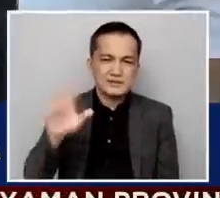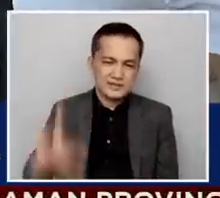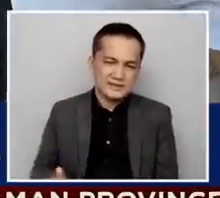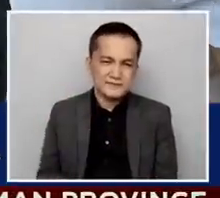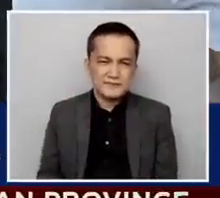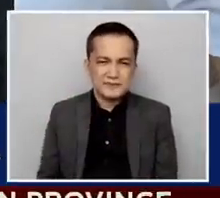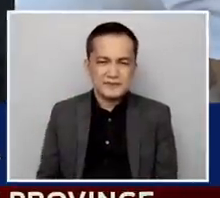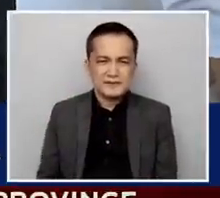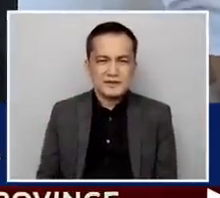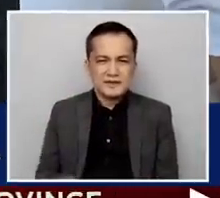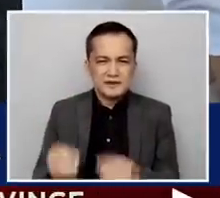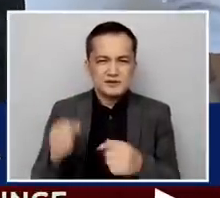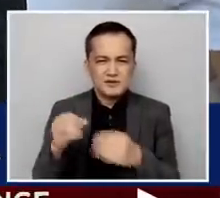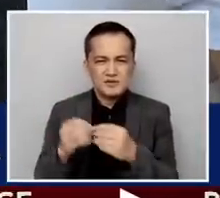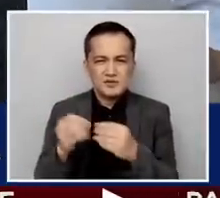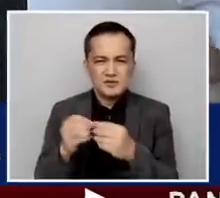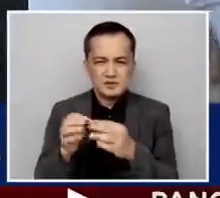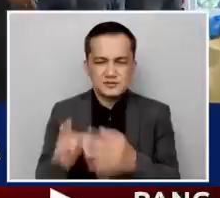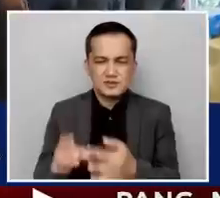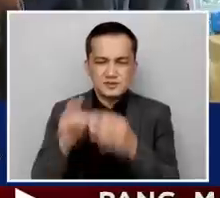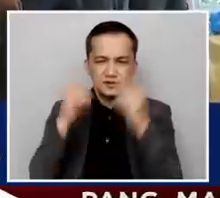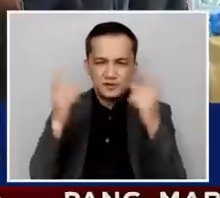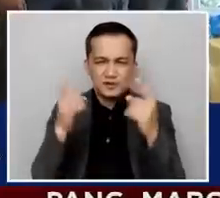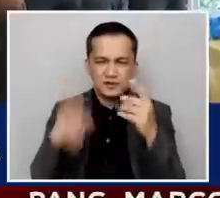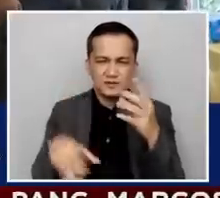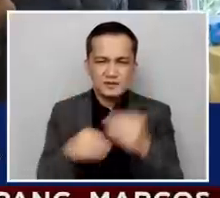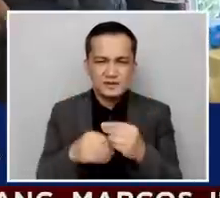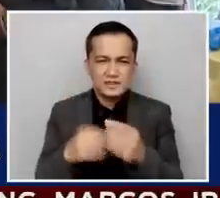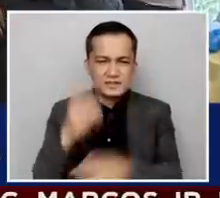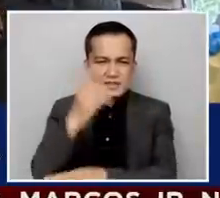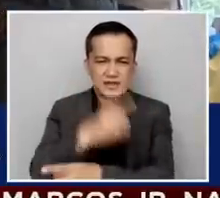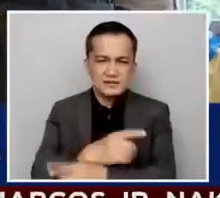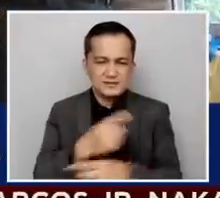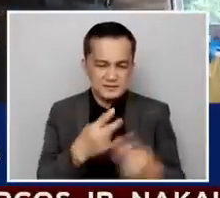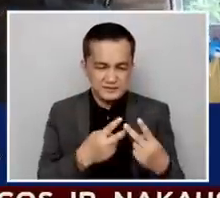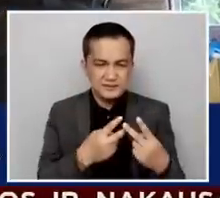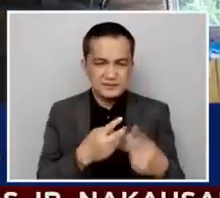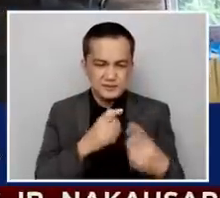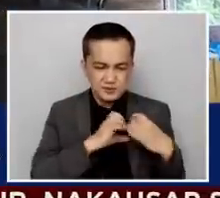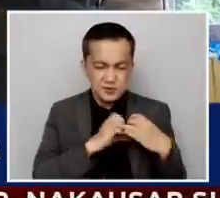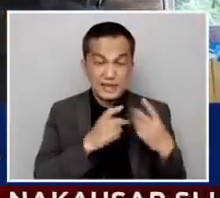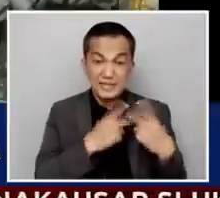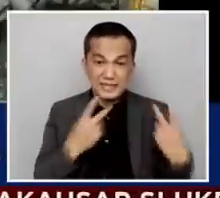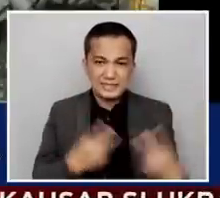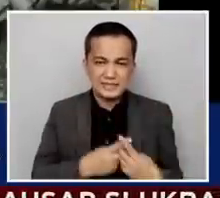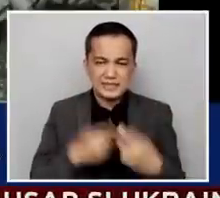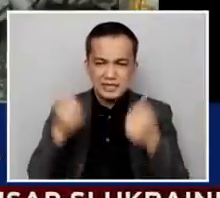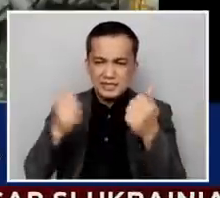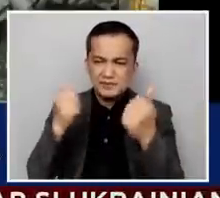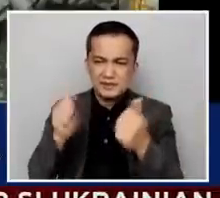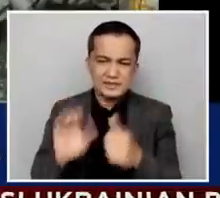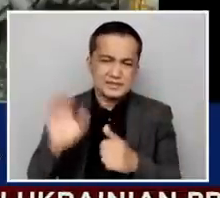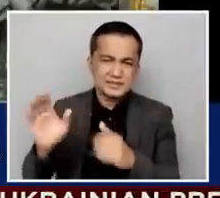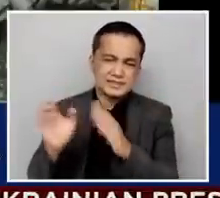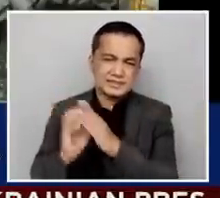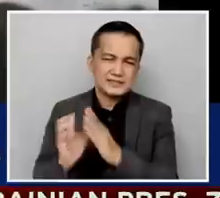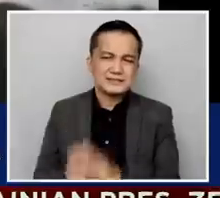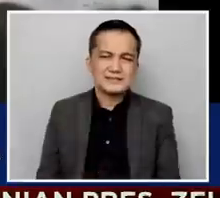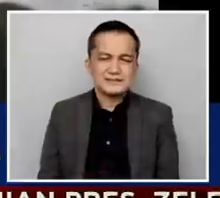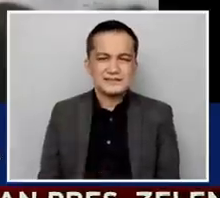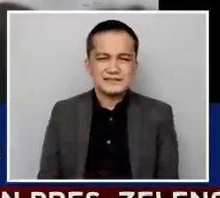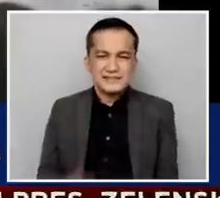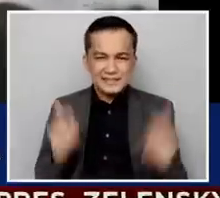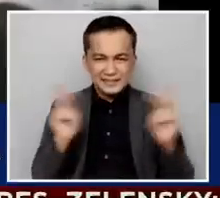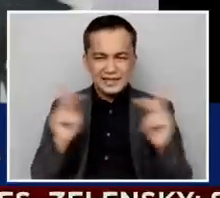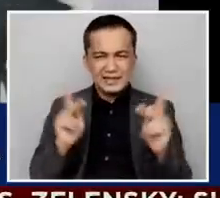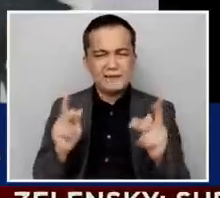mas espesyal ang pagdiriwang dahil bukod sa Araw ng Mga Puso, anibersaryo rin ng lungsod. Kilig